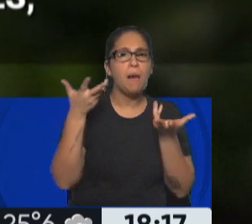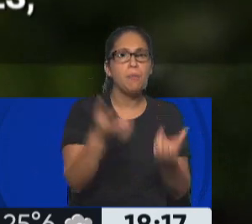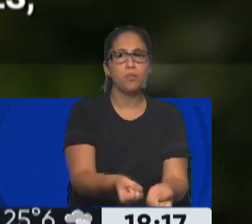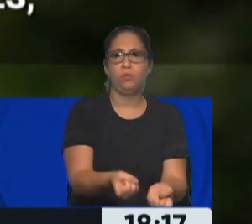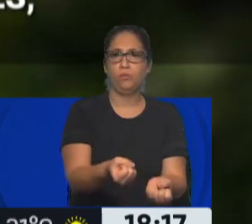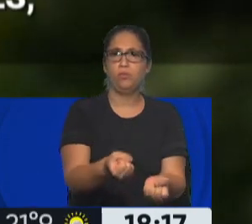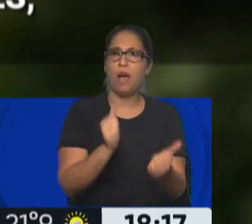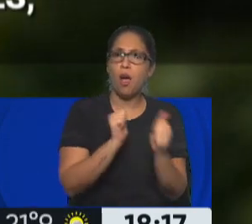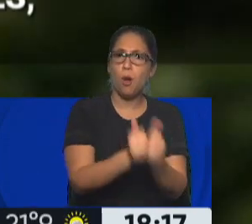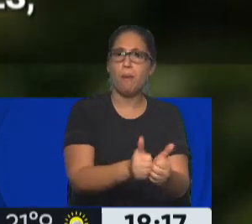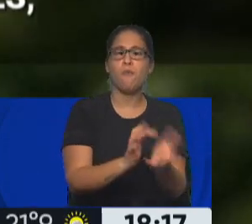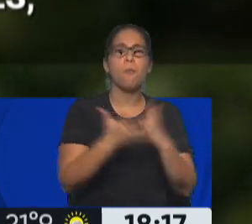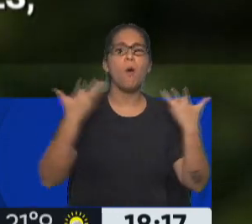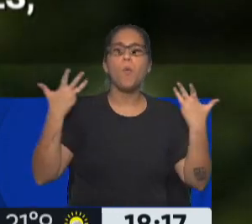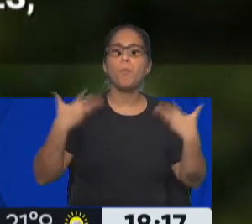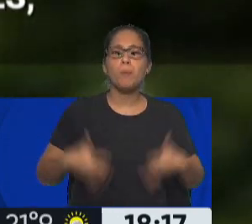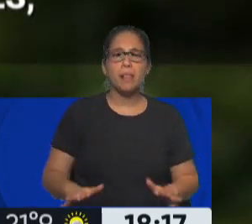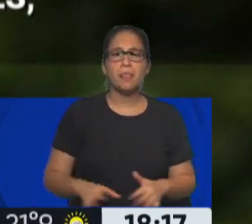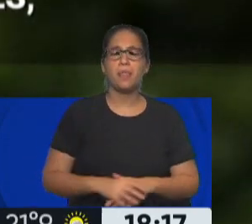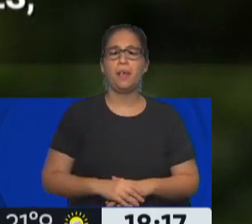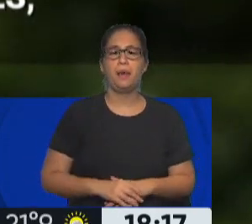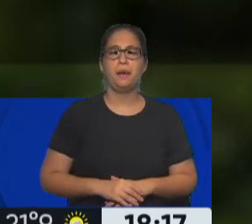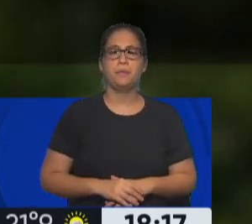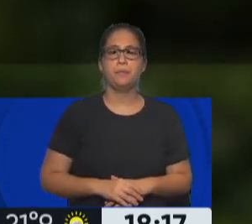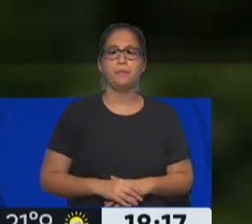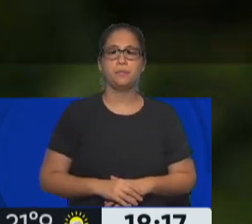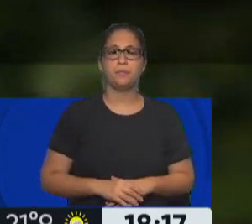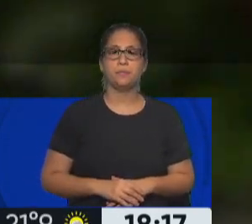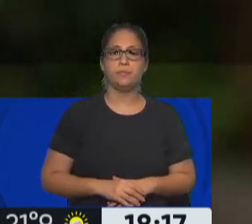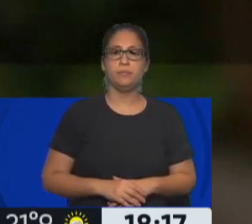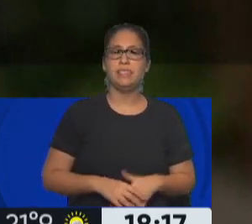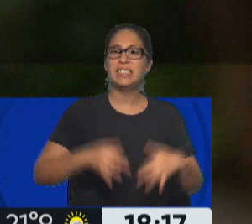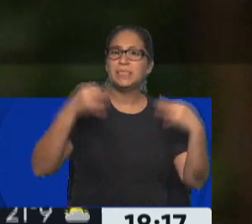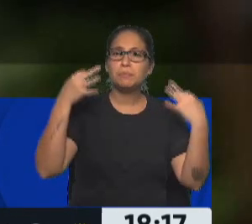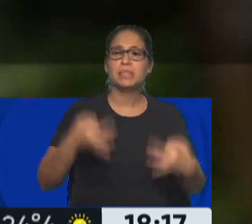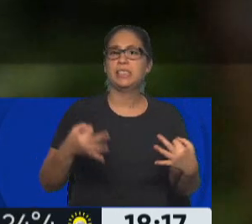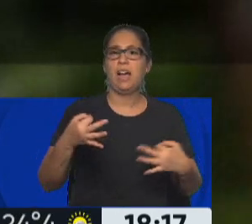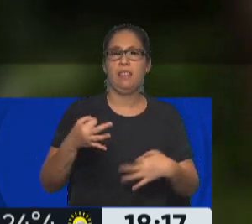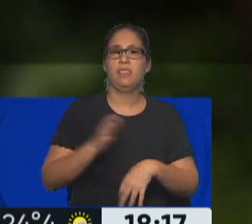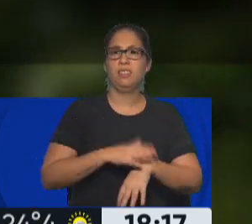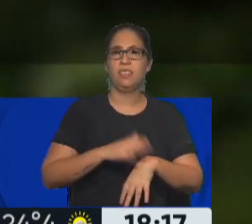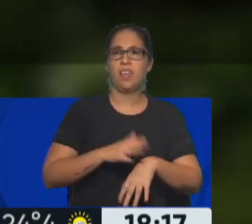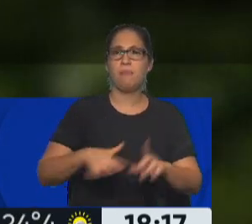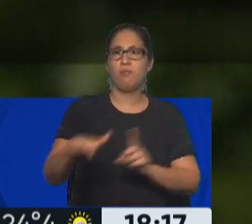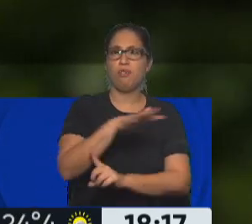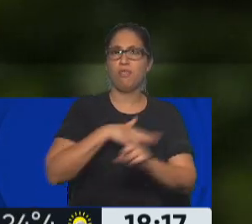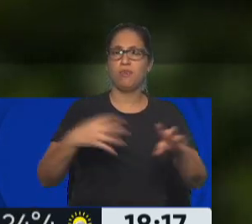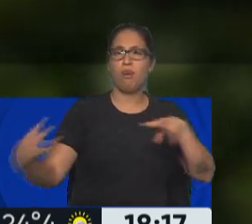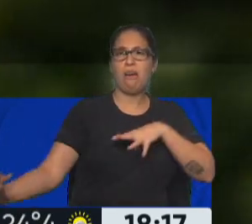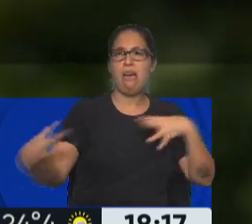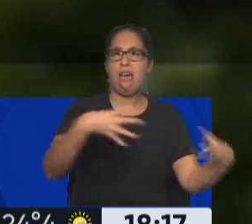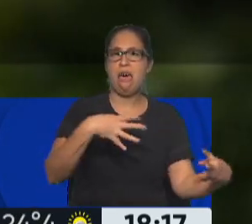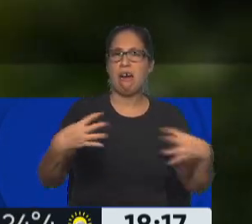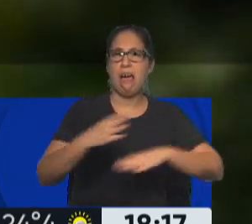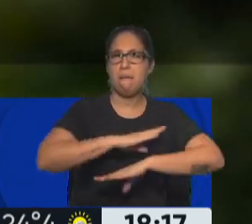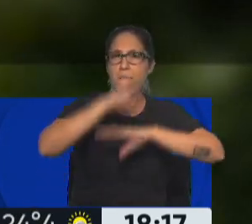beaucoup d'humilité et un sens tout particulier dans ces temps de guerre et de brutalité, un